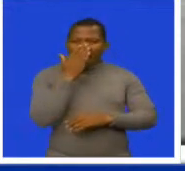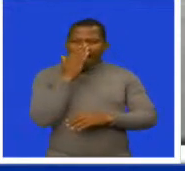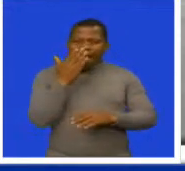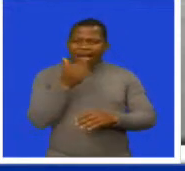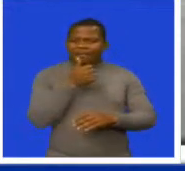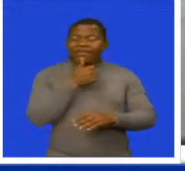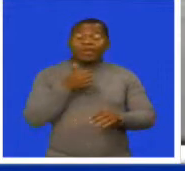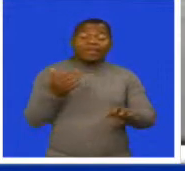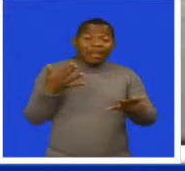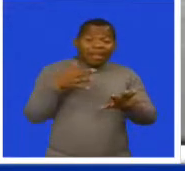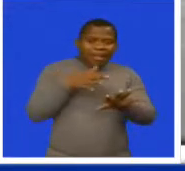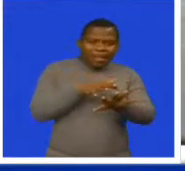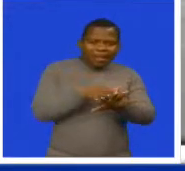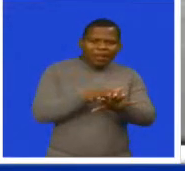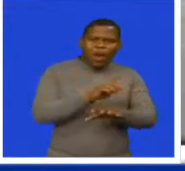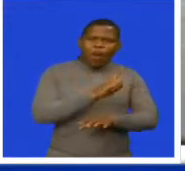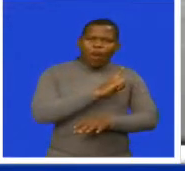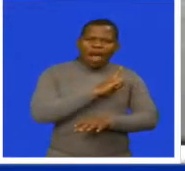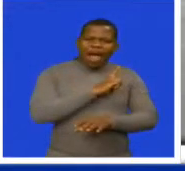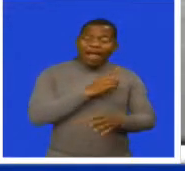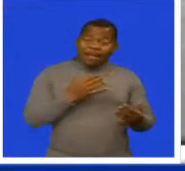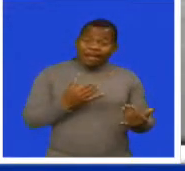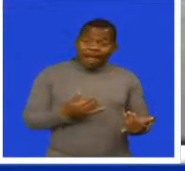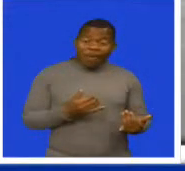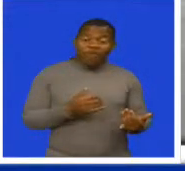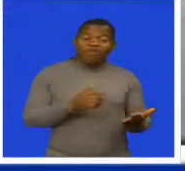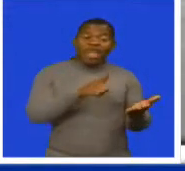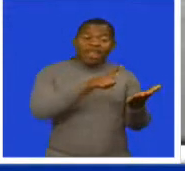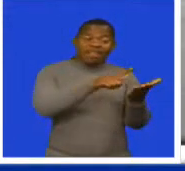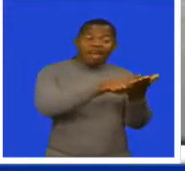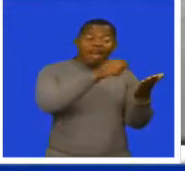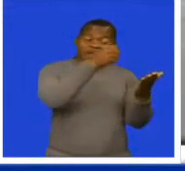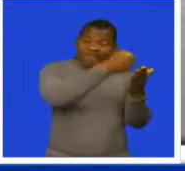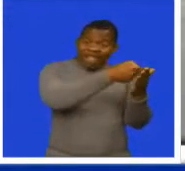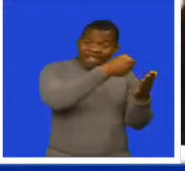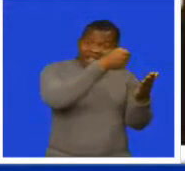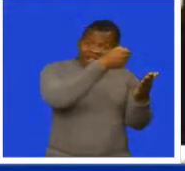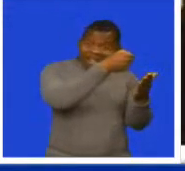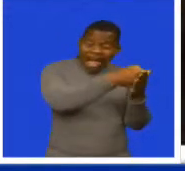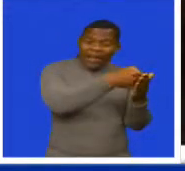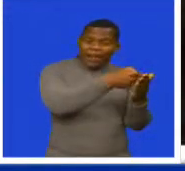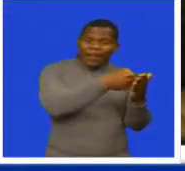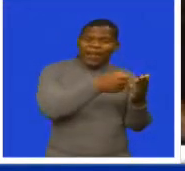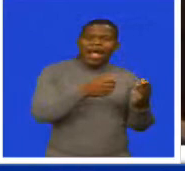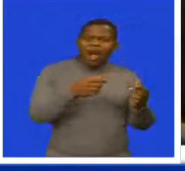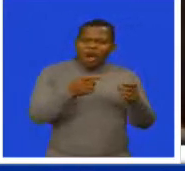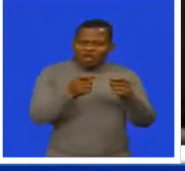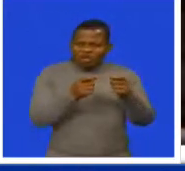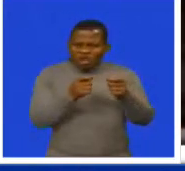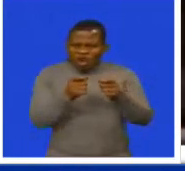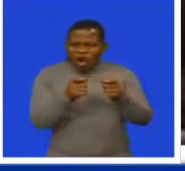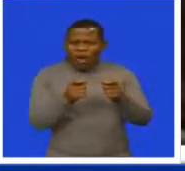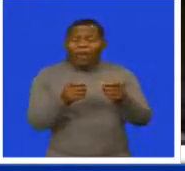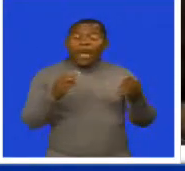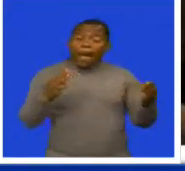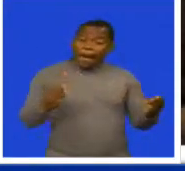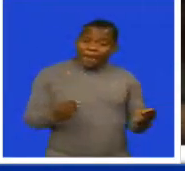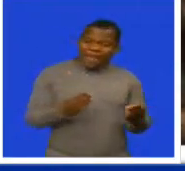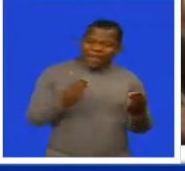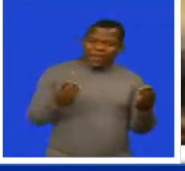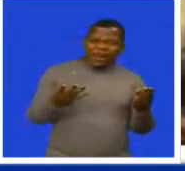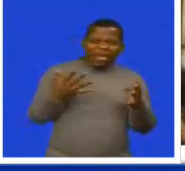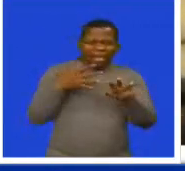ngesikhathi leli bandla lifundzisa ngalo bucala balolu hlobo. Namuhla lilanga lokugcina lapho khona libandla